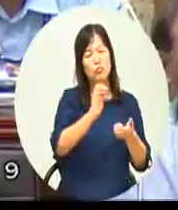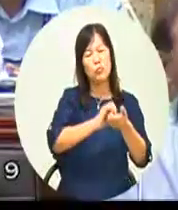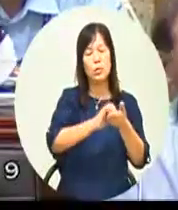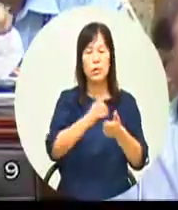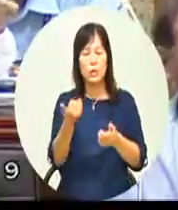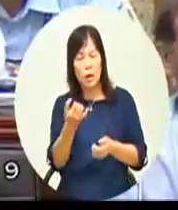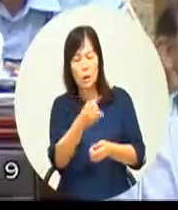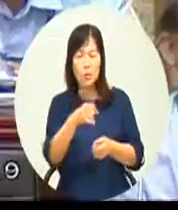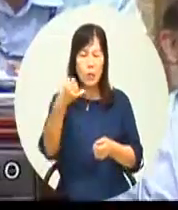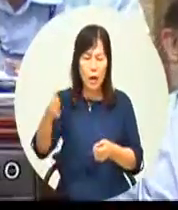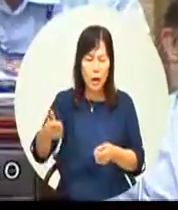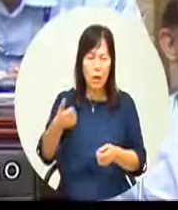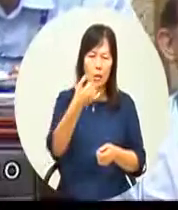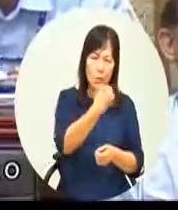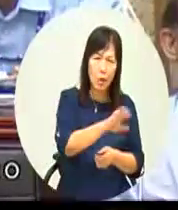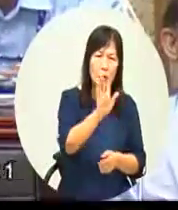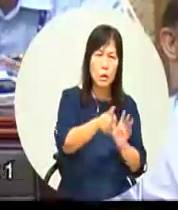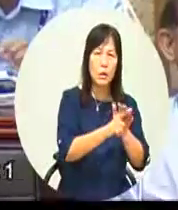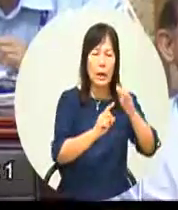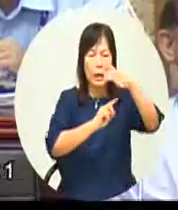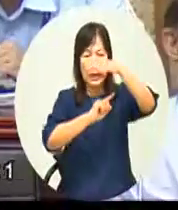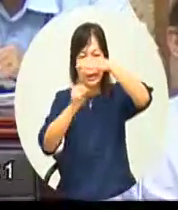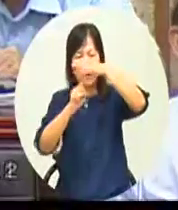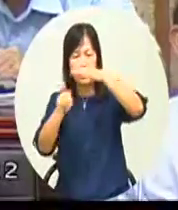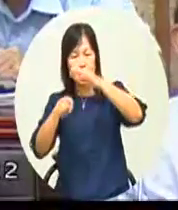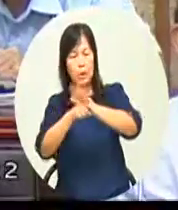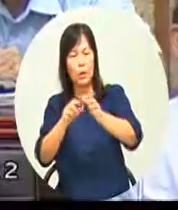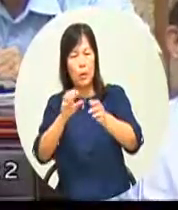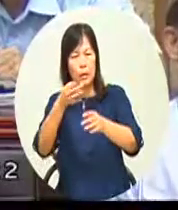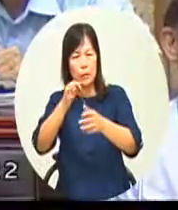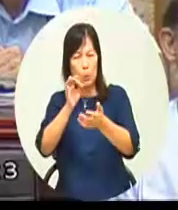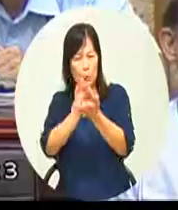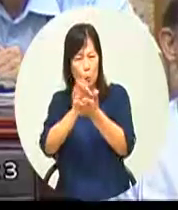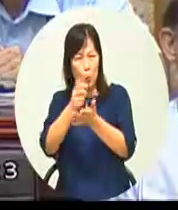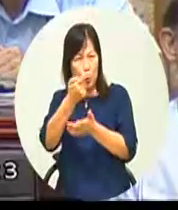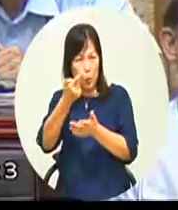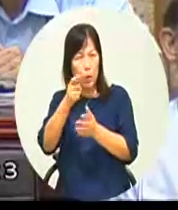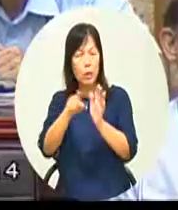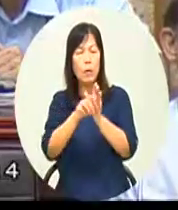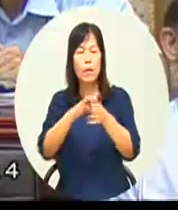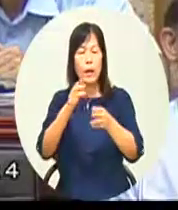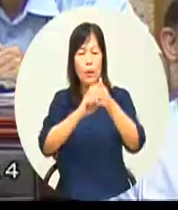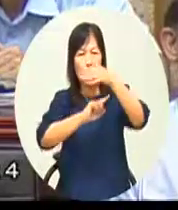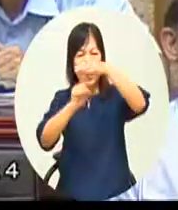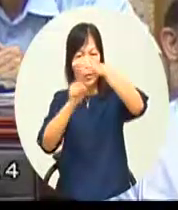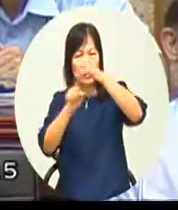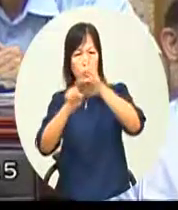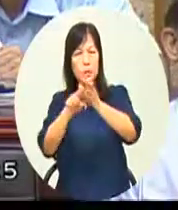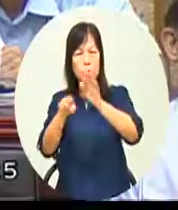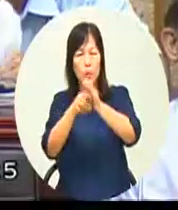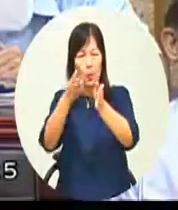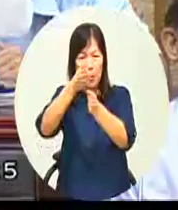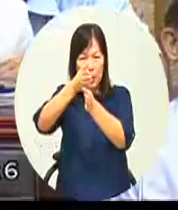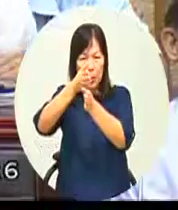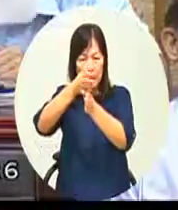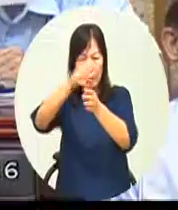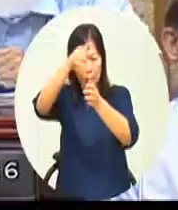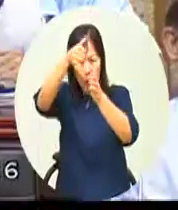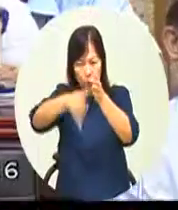然，高架的部分，第一个成本一定是高， 是。 那另外就是说，高架本身它会有穿堂层，也就是说，